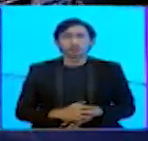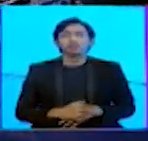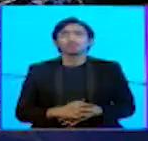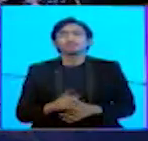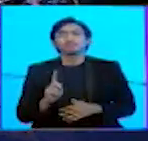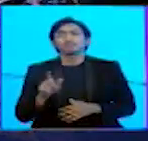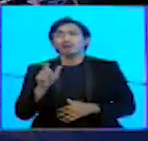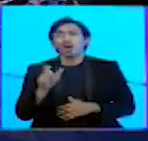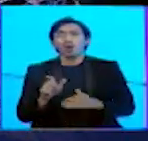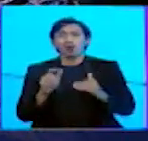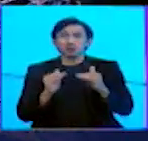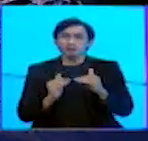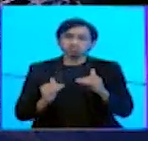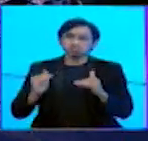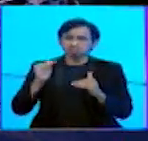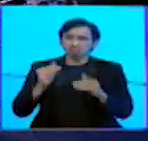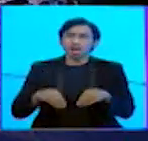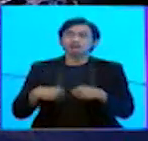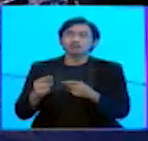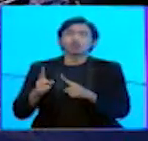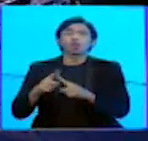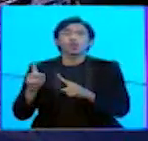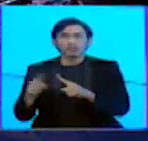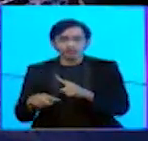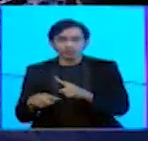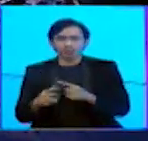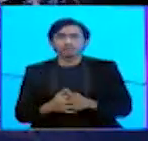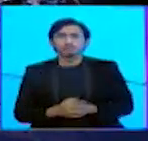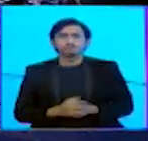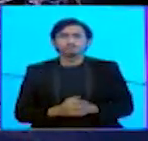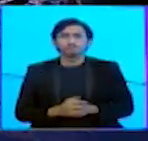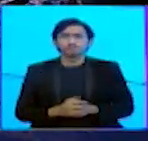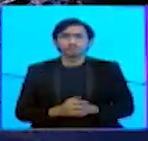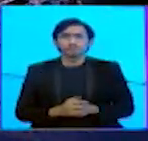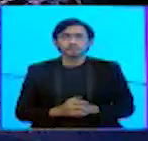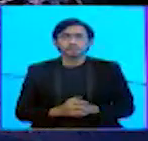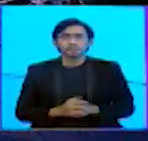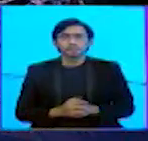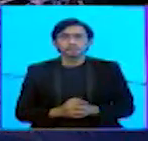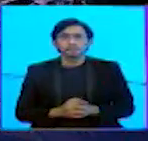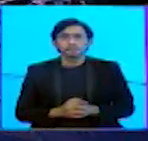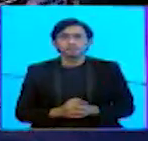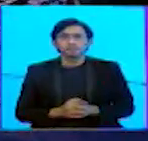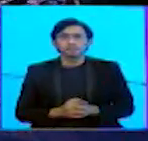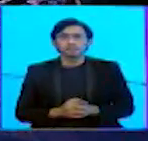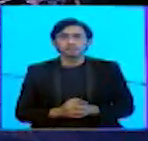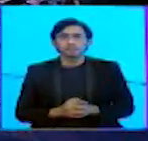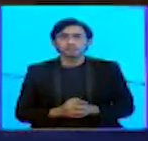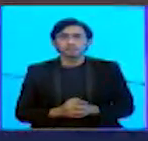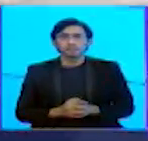tentang tugas-tugas tersebut termasuk penanganan perkara, sehingga kami pastikan tidak ada perkara yang